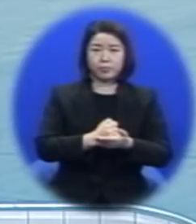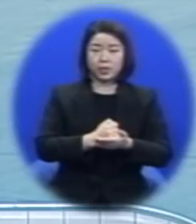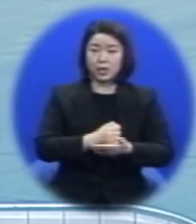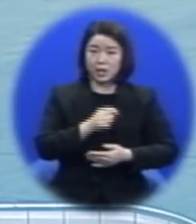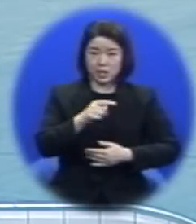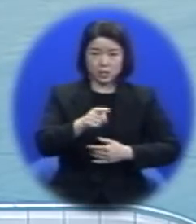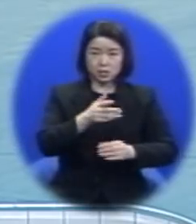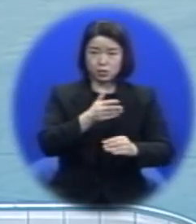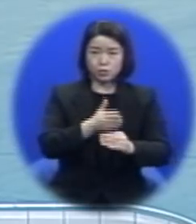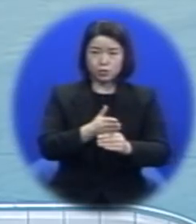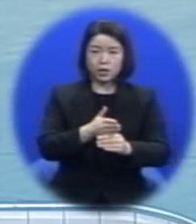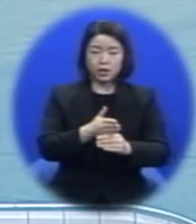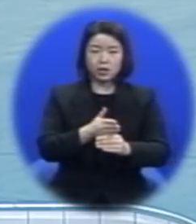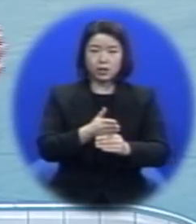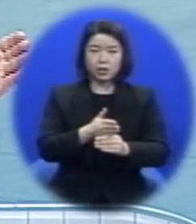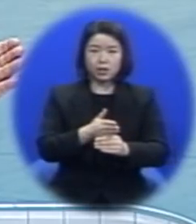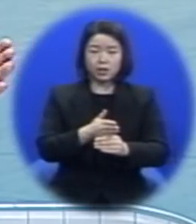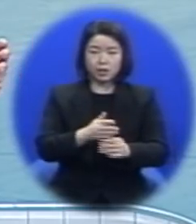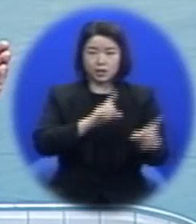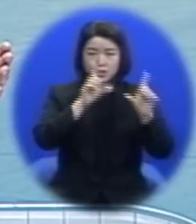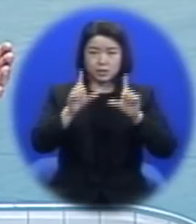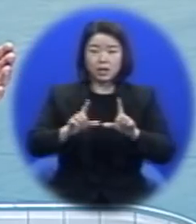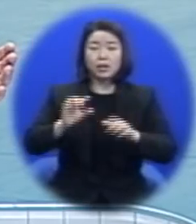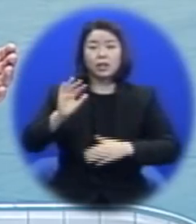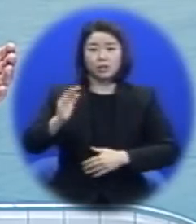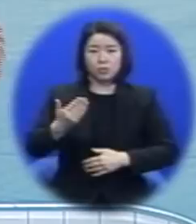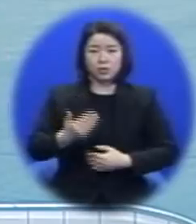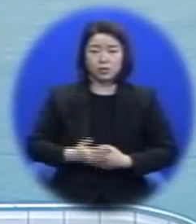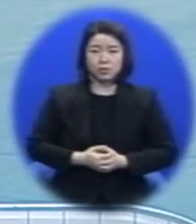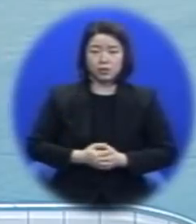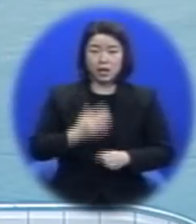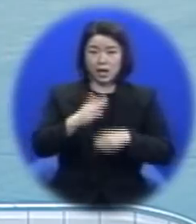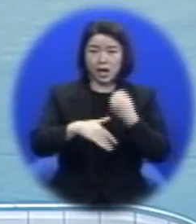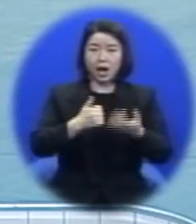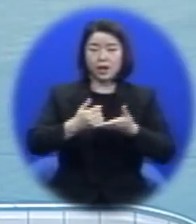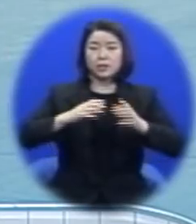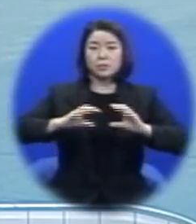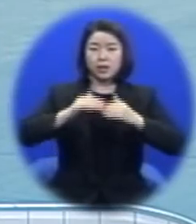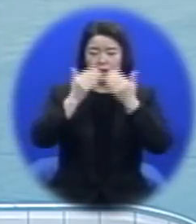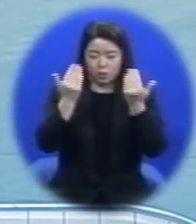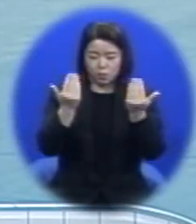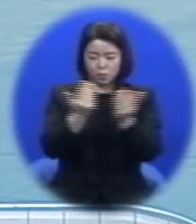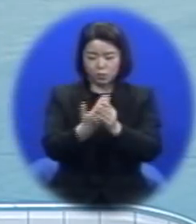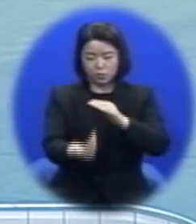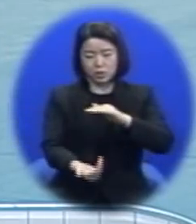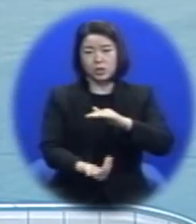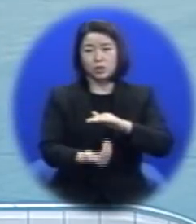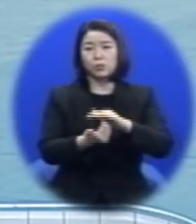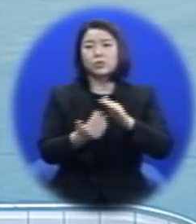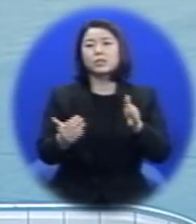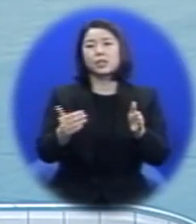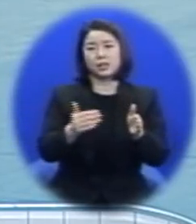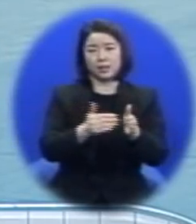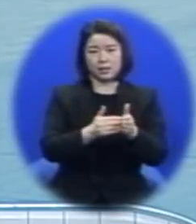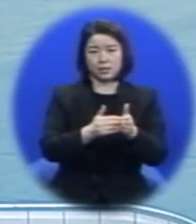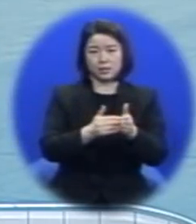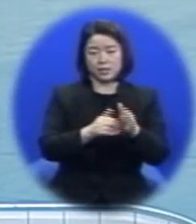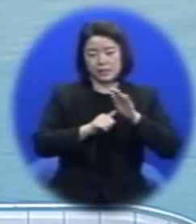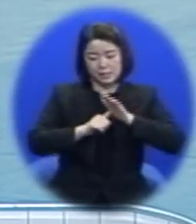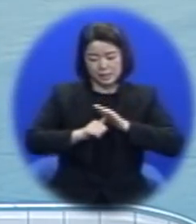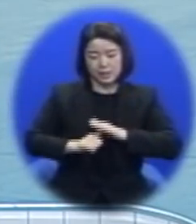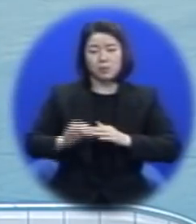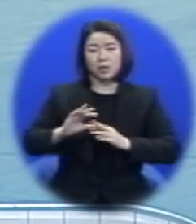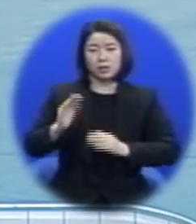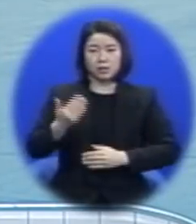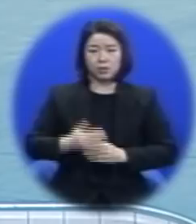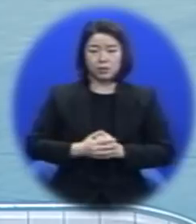그 가운데 살게 된다는 겁니다. 하나님의 나라가 온전히 이루어지기까지는. 그러므로 우리가